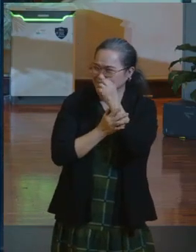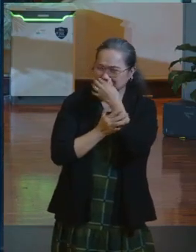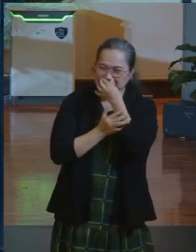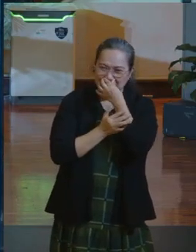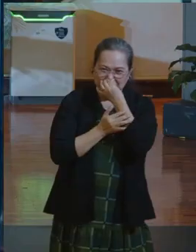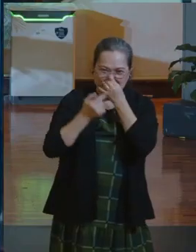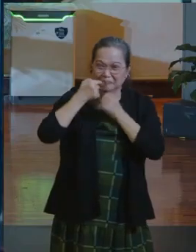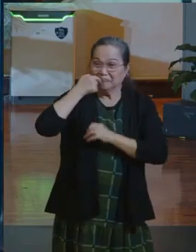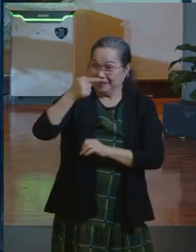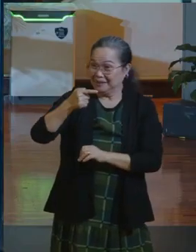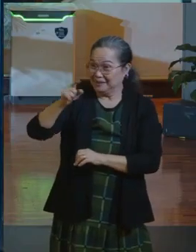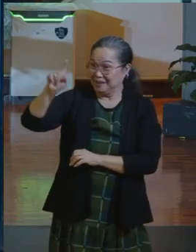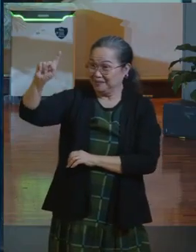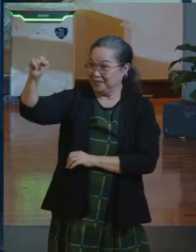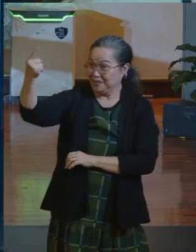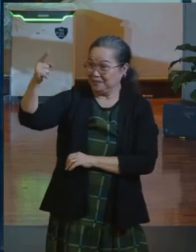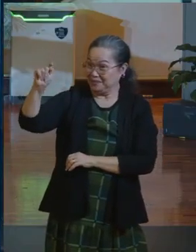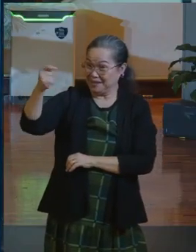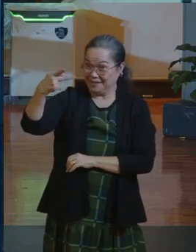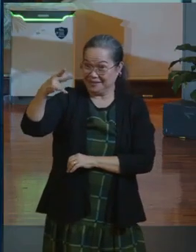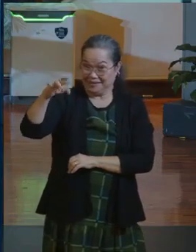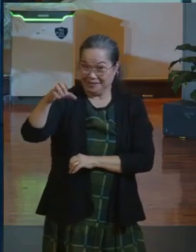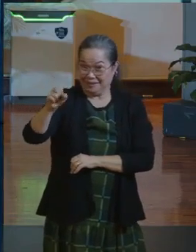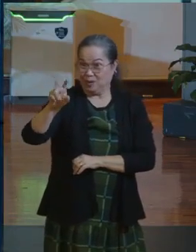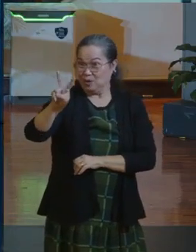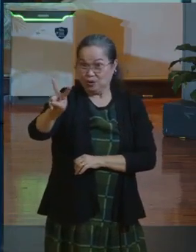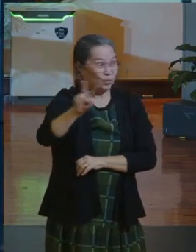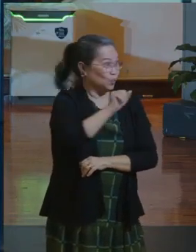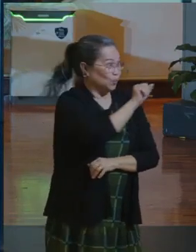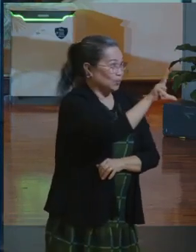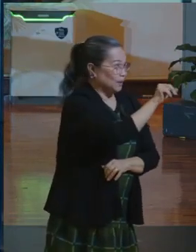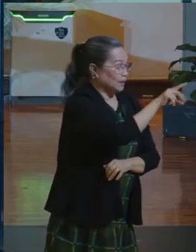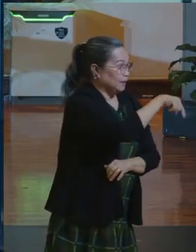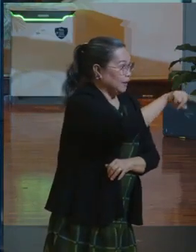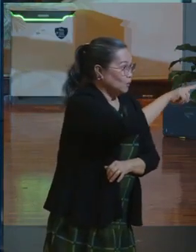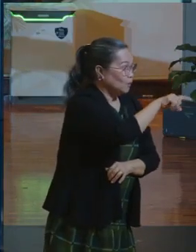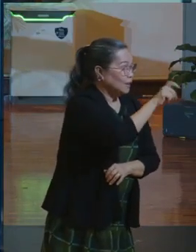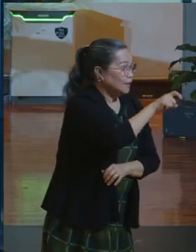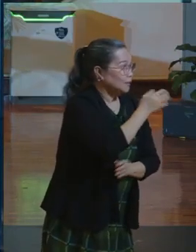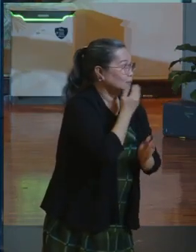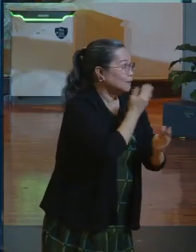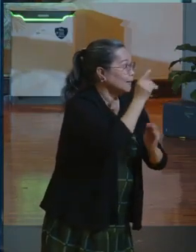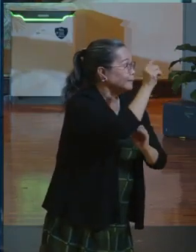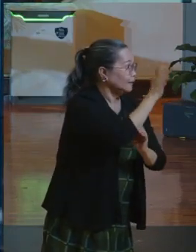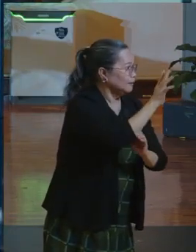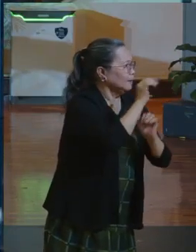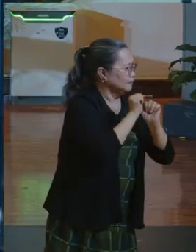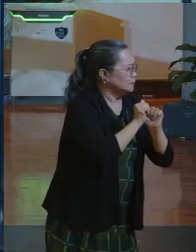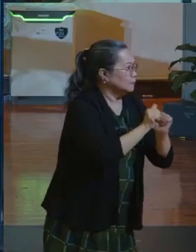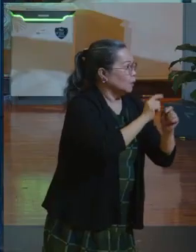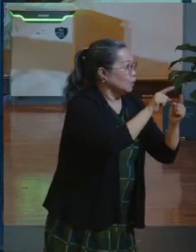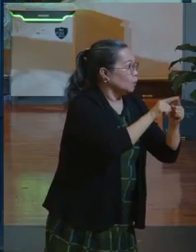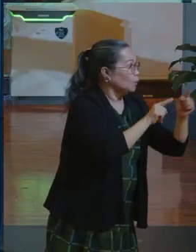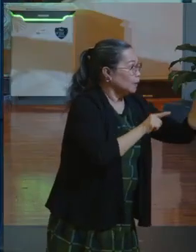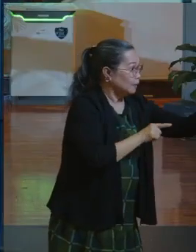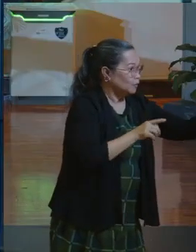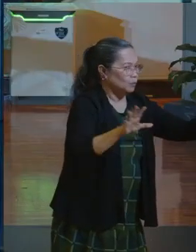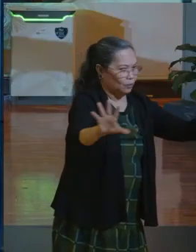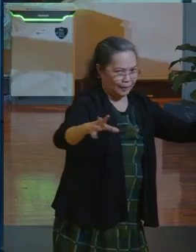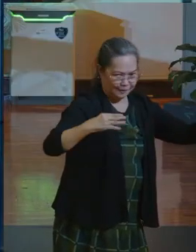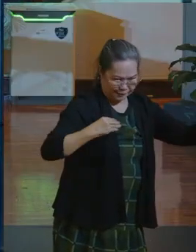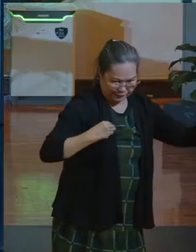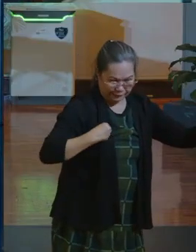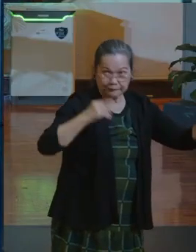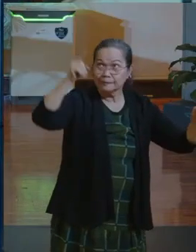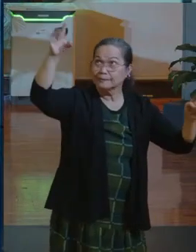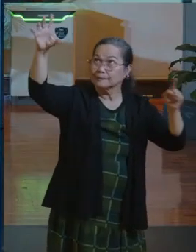Sabi sa 1 Thessalonians King Turkey ni Pablo, and we also pray God constantly for this, that when you receive the word of God which